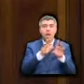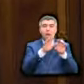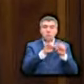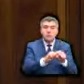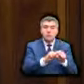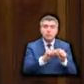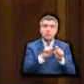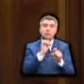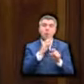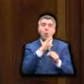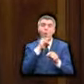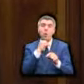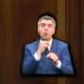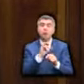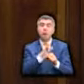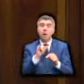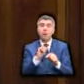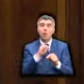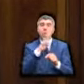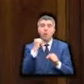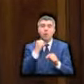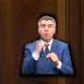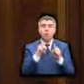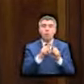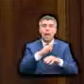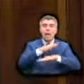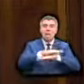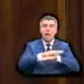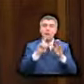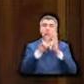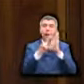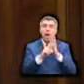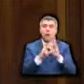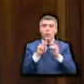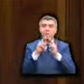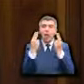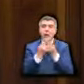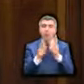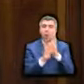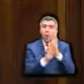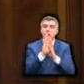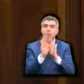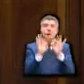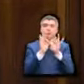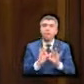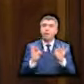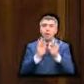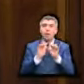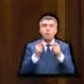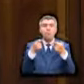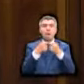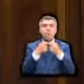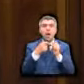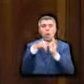وقضية عنصرية. إسرائيل دولة عنصرية لا تحترم القانون الدولي ولا تحترم حقوق الإنسان، بحالها بحال جنوب إفريقيا في